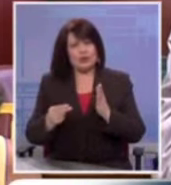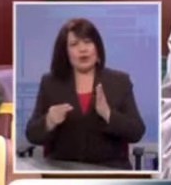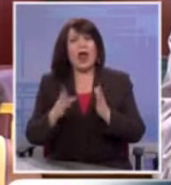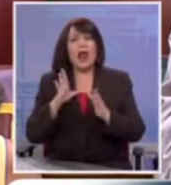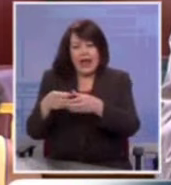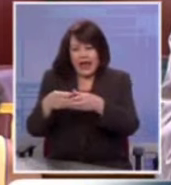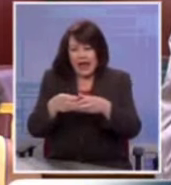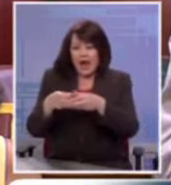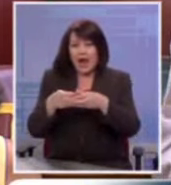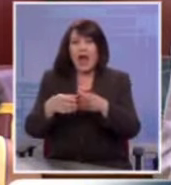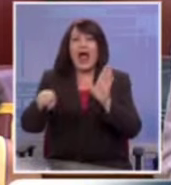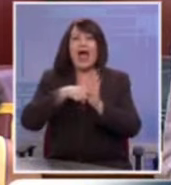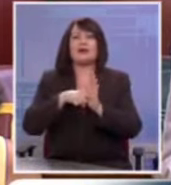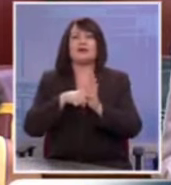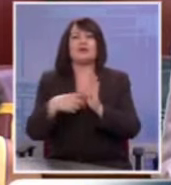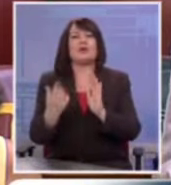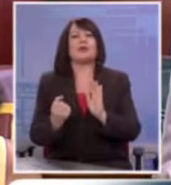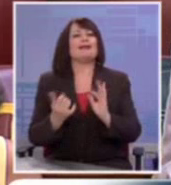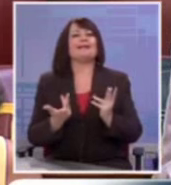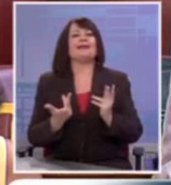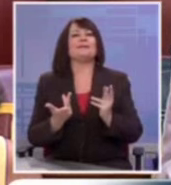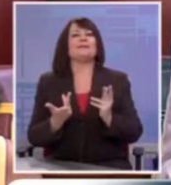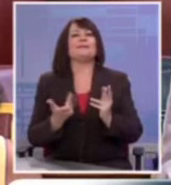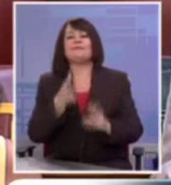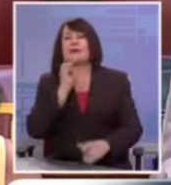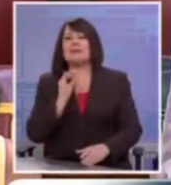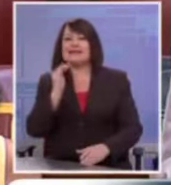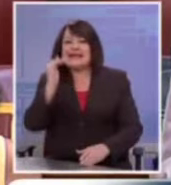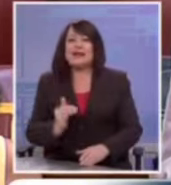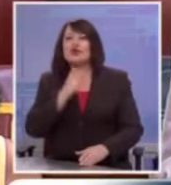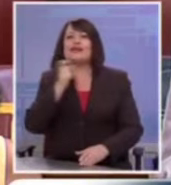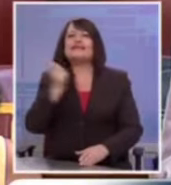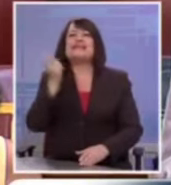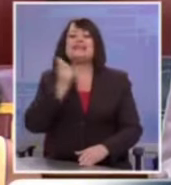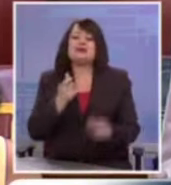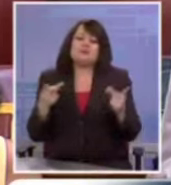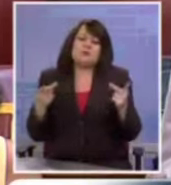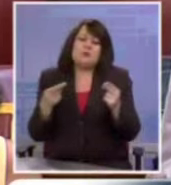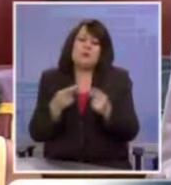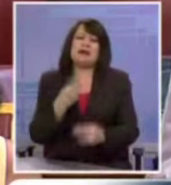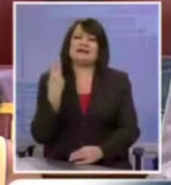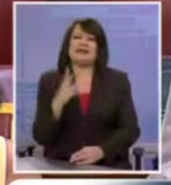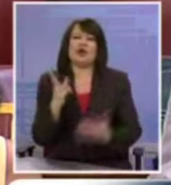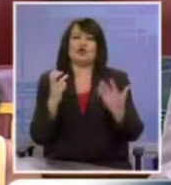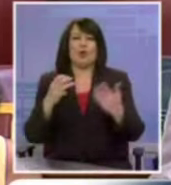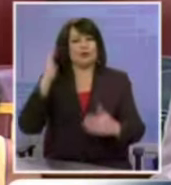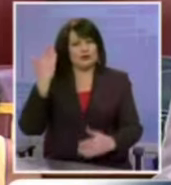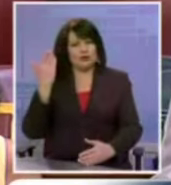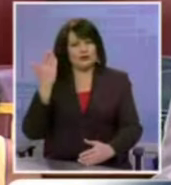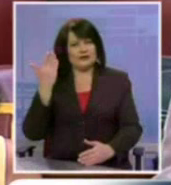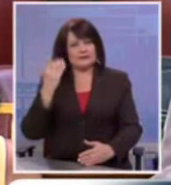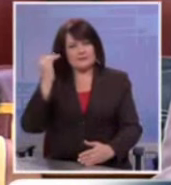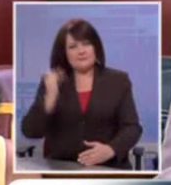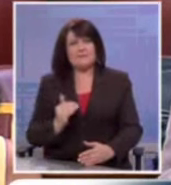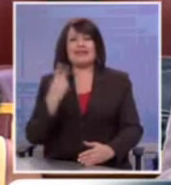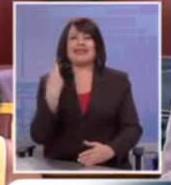ταξικό αρνητικό στοιχείο. Κατακρεουργούσε την κατώτατη σύνταξη. Από τα 380 που ήταν τότε, την επήγαινε